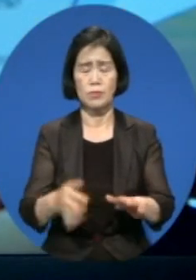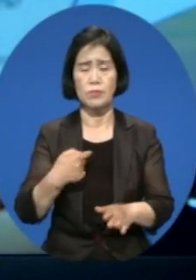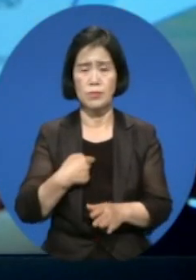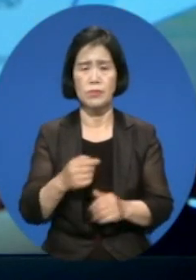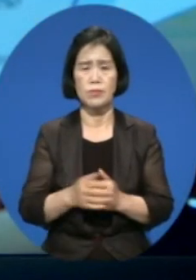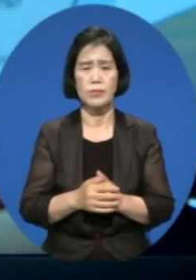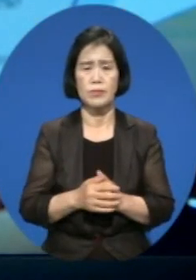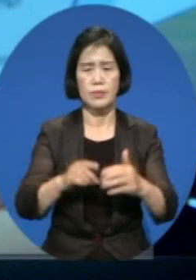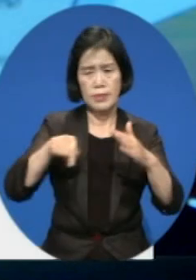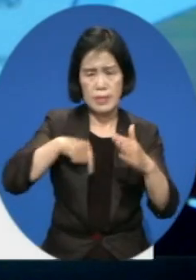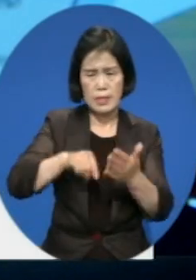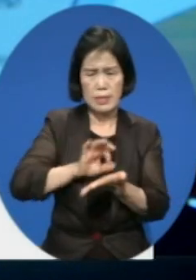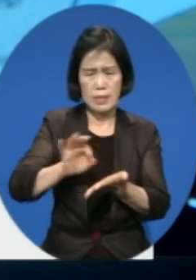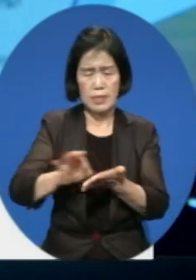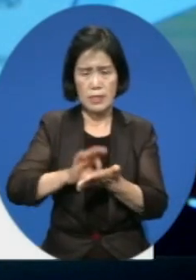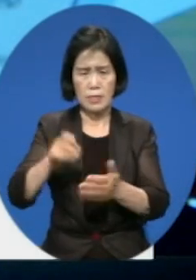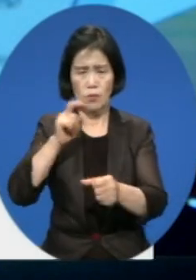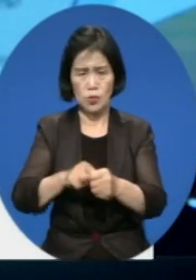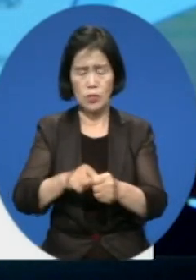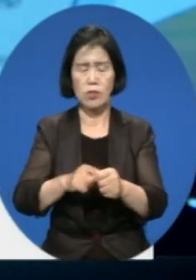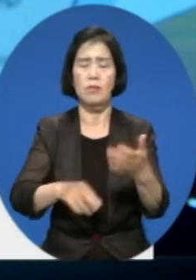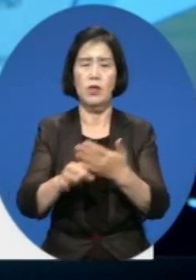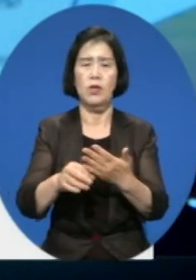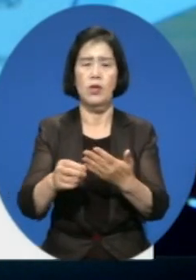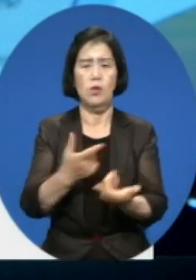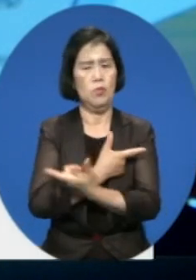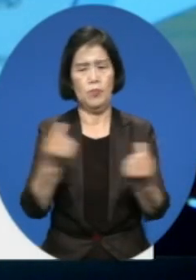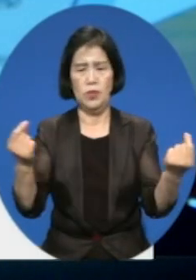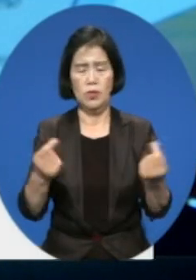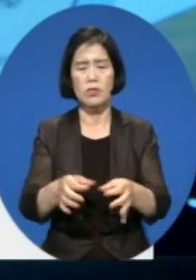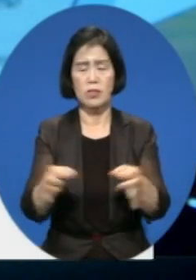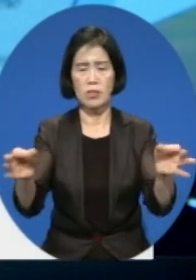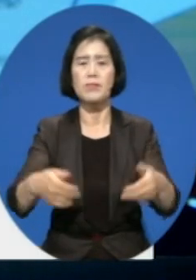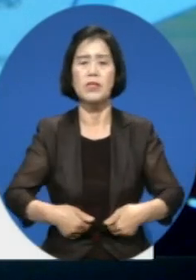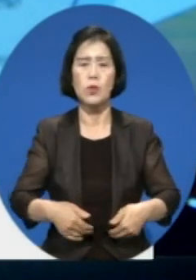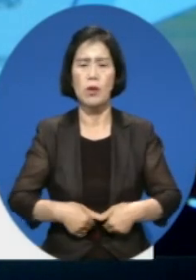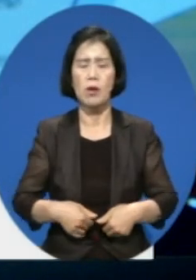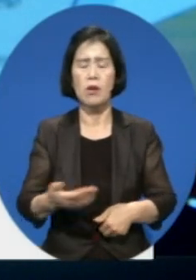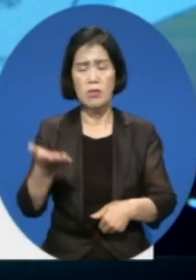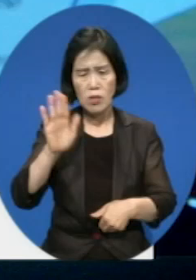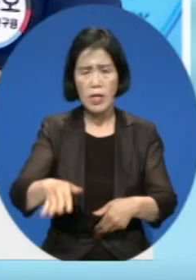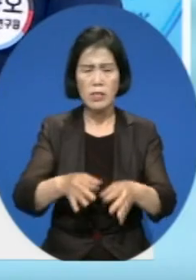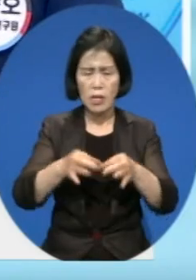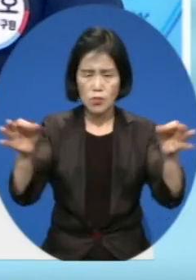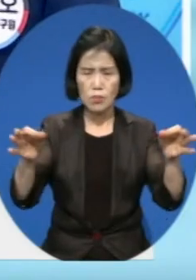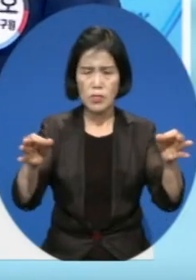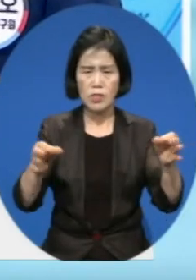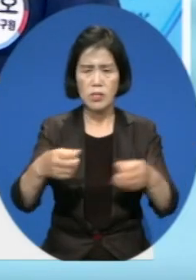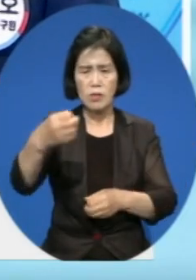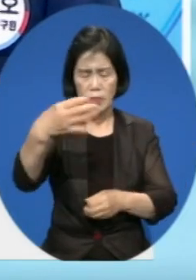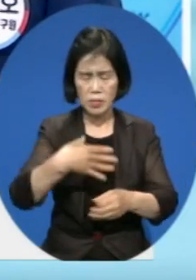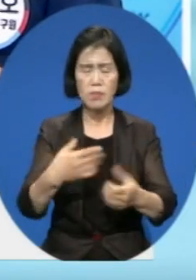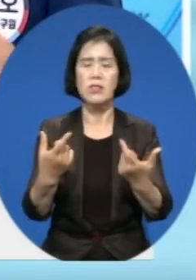진짜로 내수를 진작한다면은 네. 선별적이 아니라 보편적으로 다 줘야 됩니다. 네. 근데 다 주면서 우리 지금 윤석준